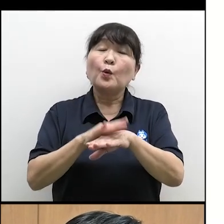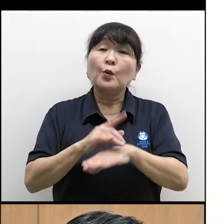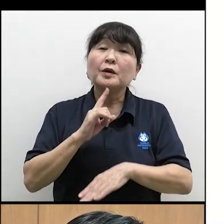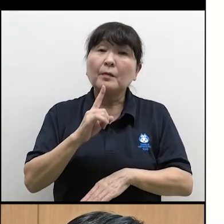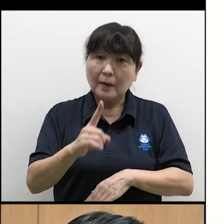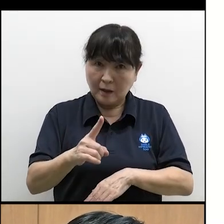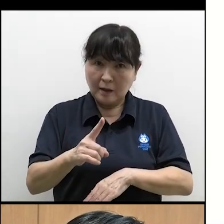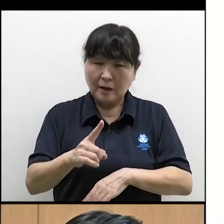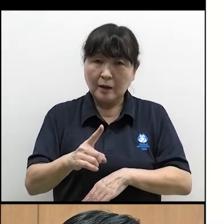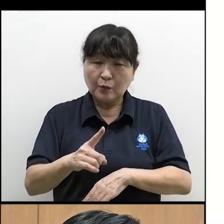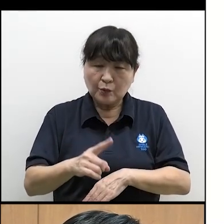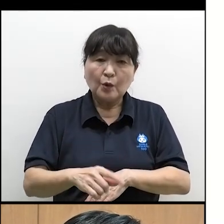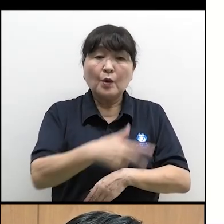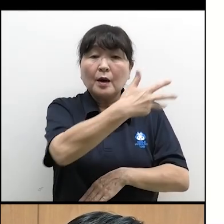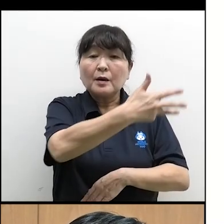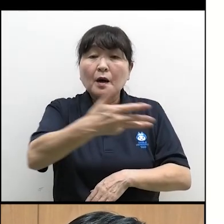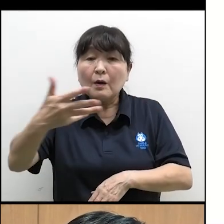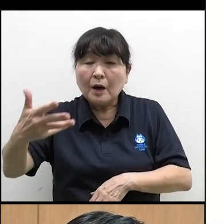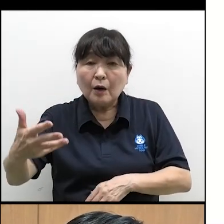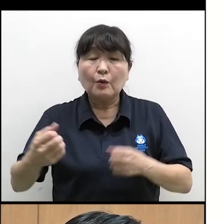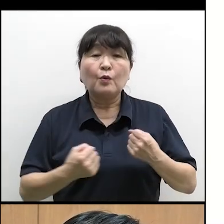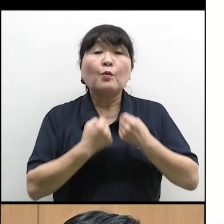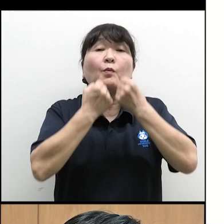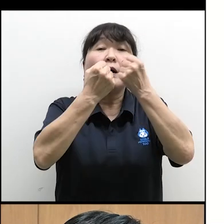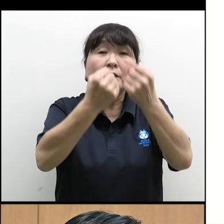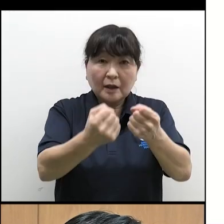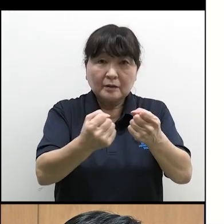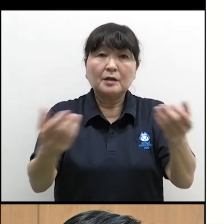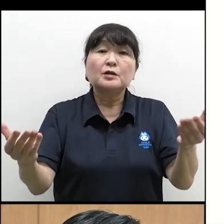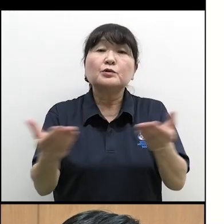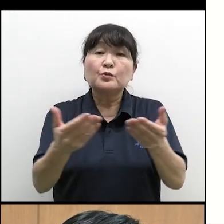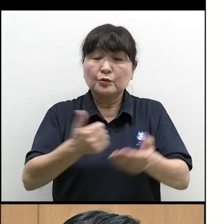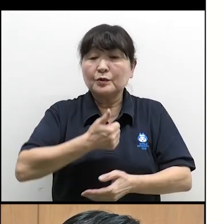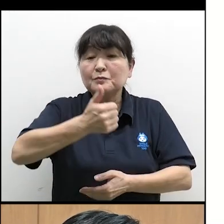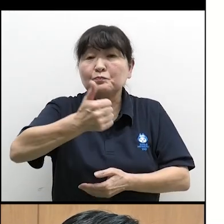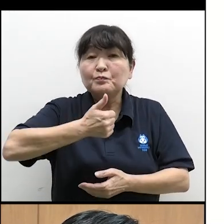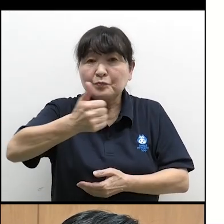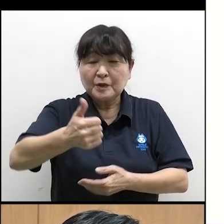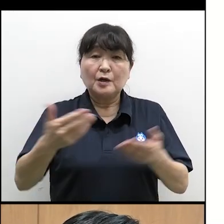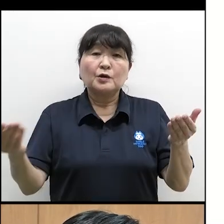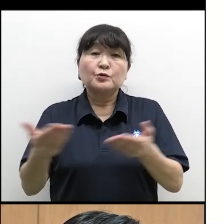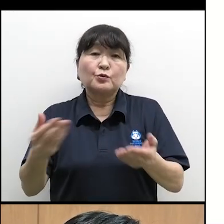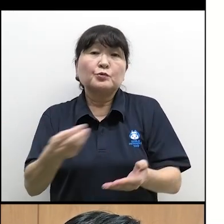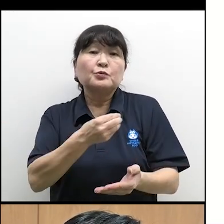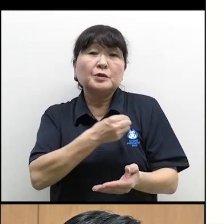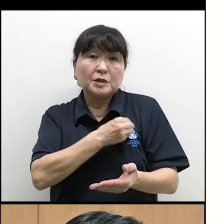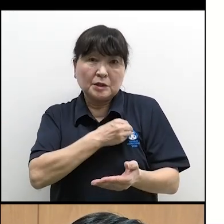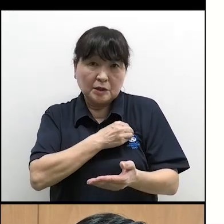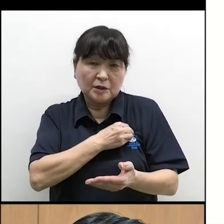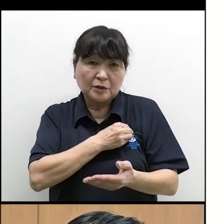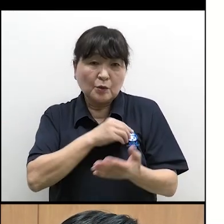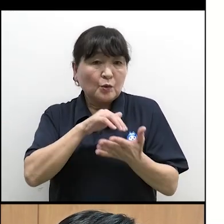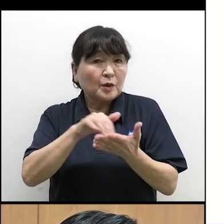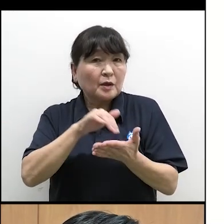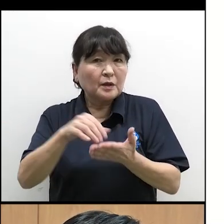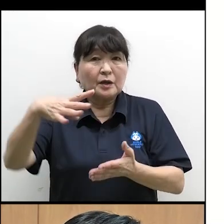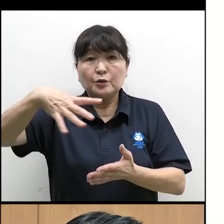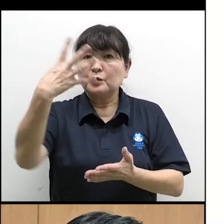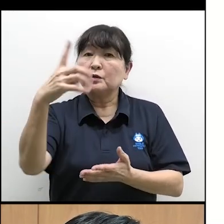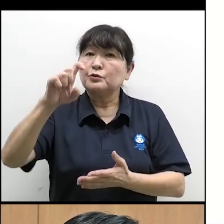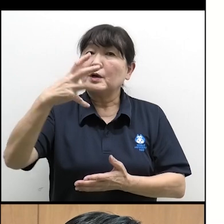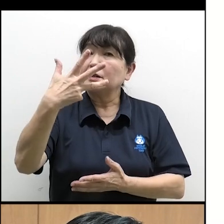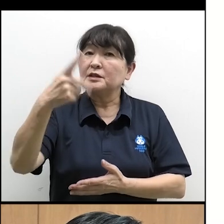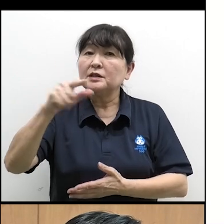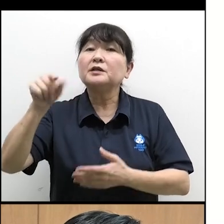から宮崎大橋、そして高松橋を通勤経路として利用している市役所職員が418名います